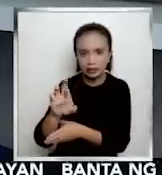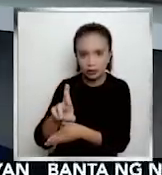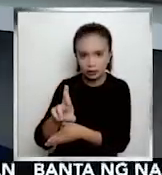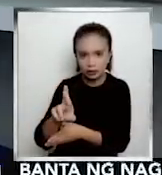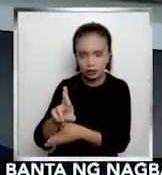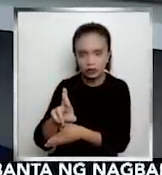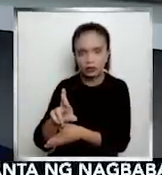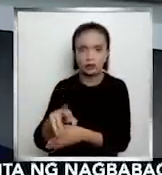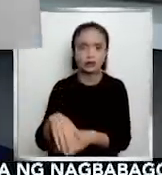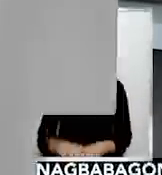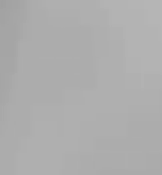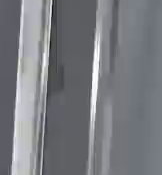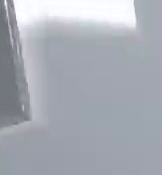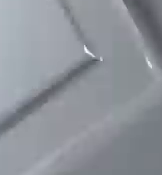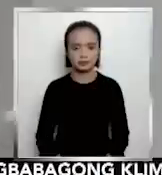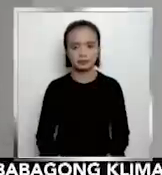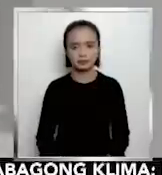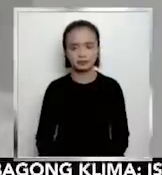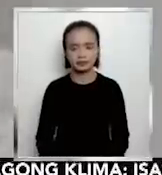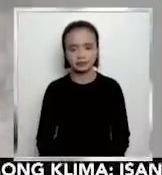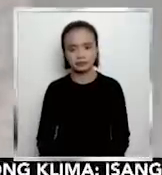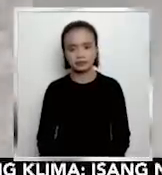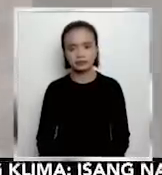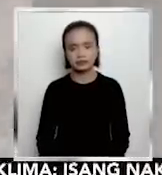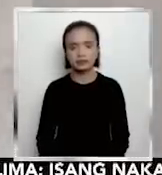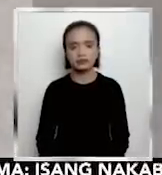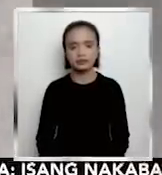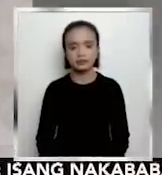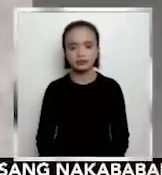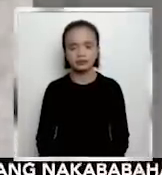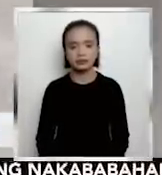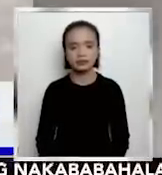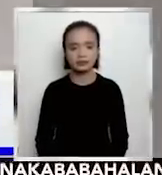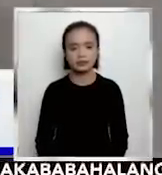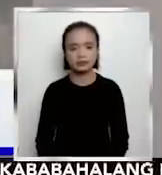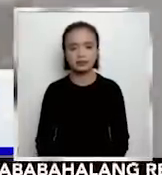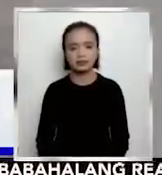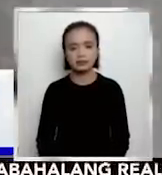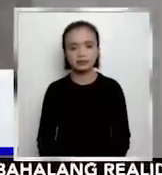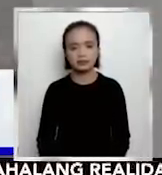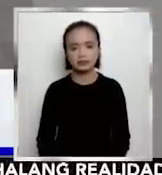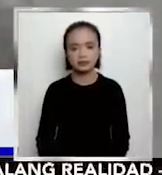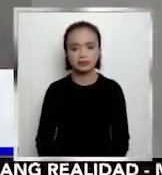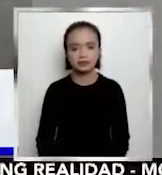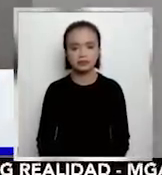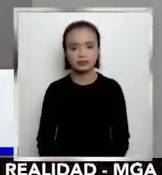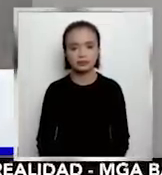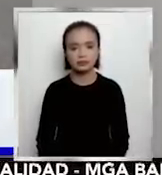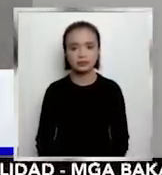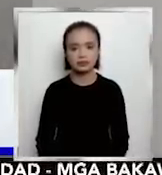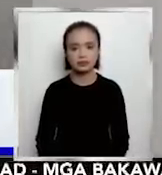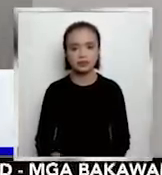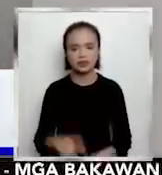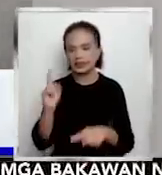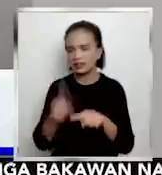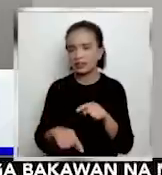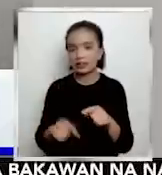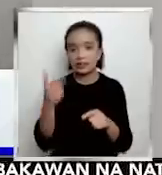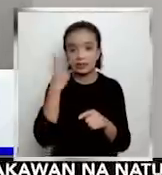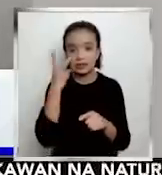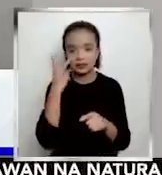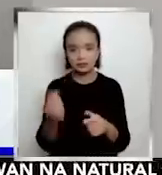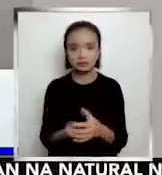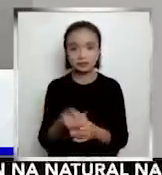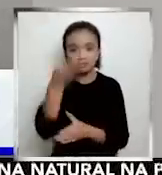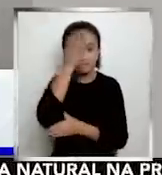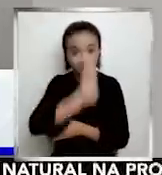Regional TV Balitang Bicolan. Ginawa ng processing dito. Hindi kayang gawin. Basta-basta. Nagkalat ang mga sirang bahagi